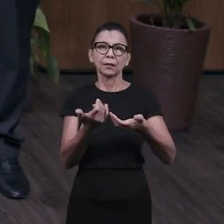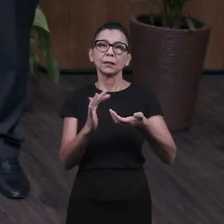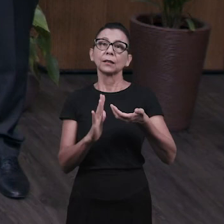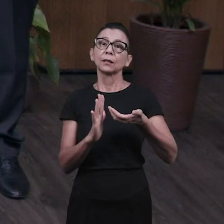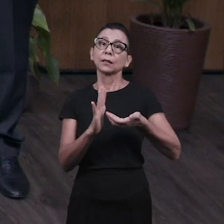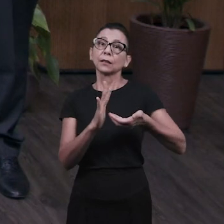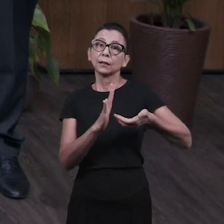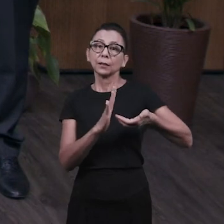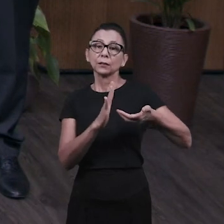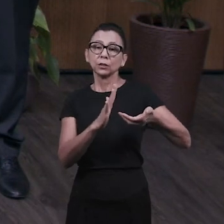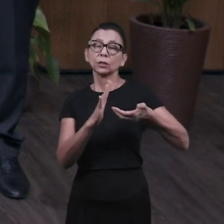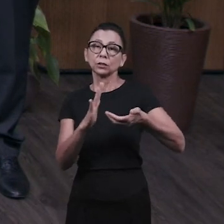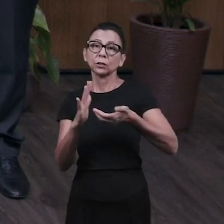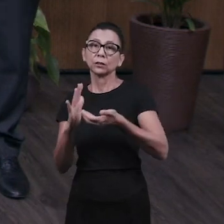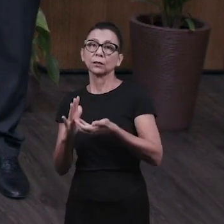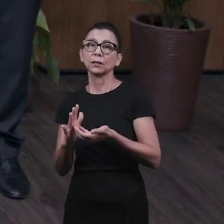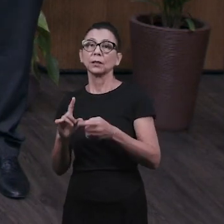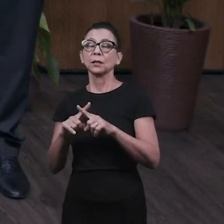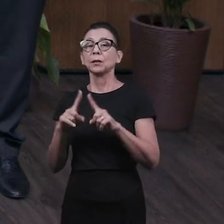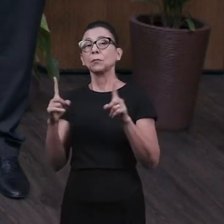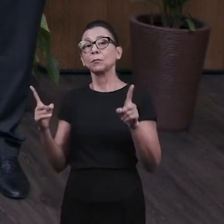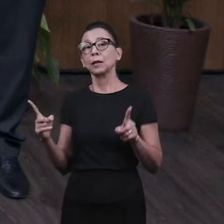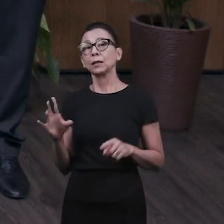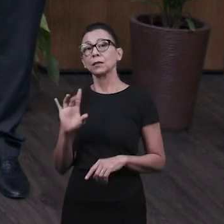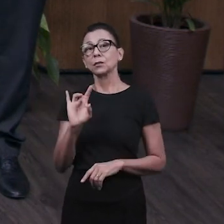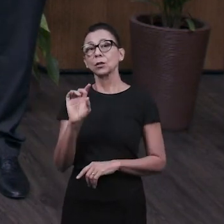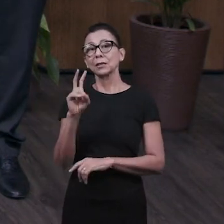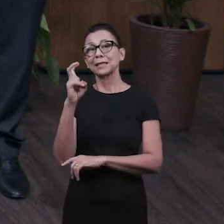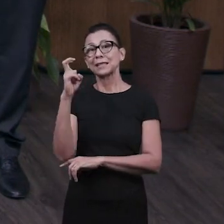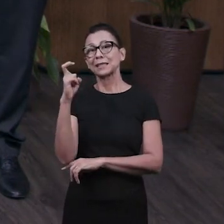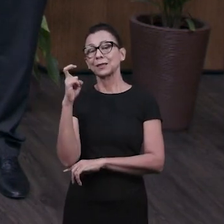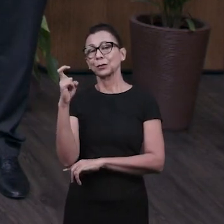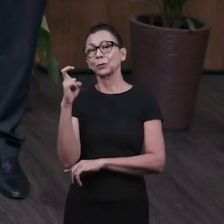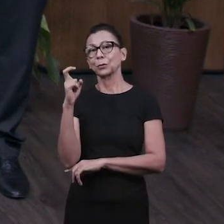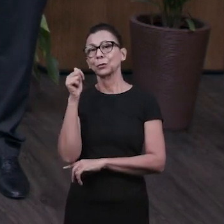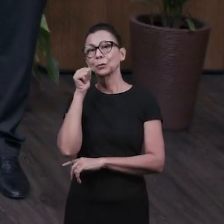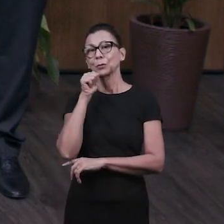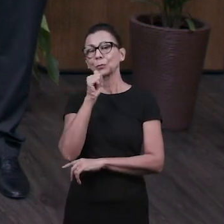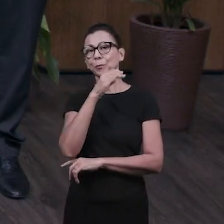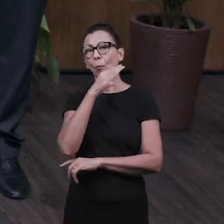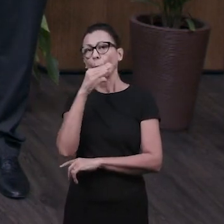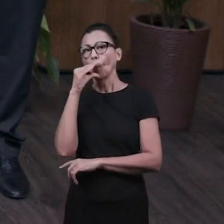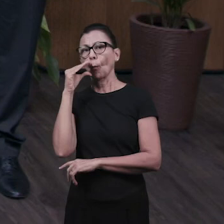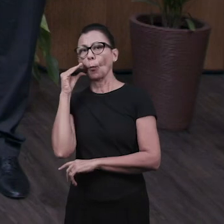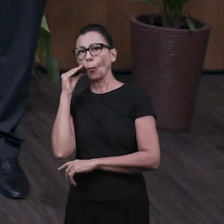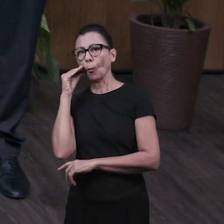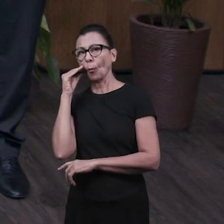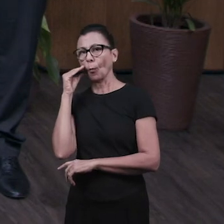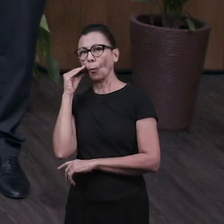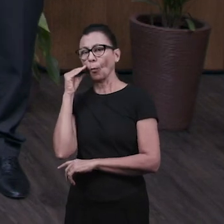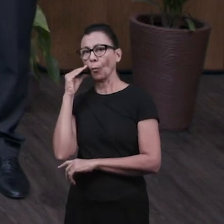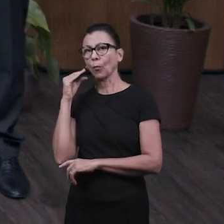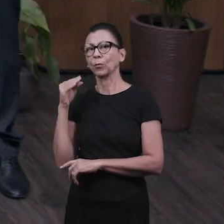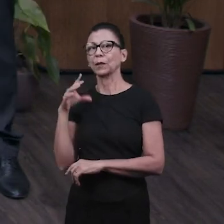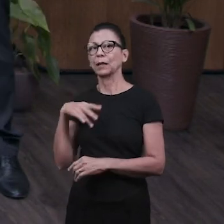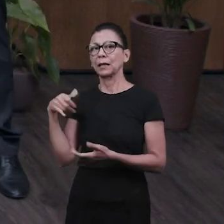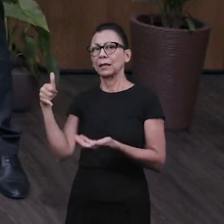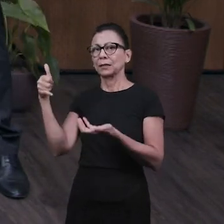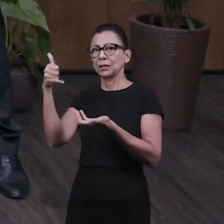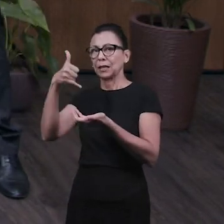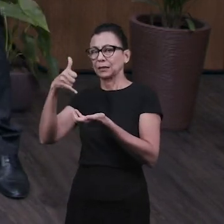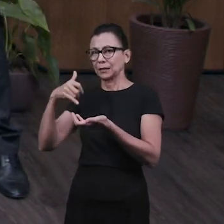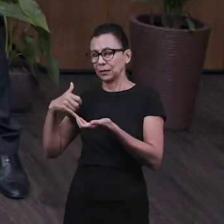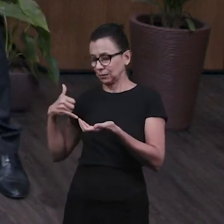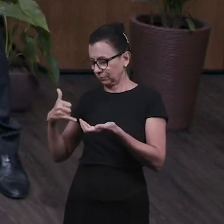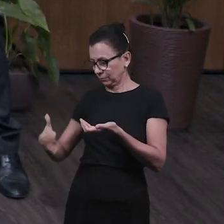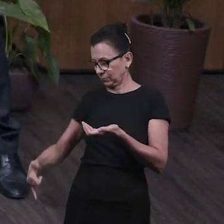seulement 5 vierges, les prudentes, avaient de l'huile de réserve. Et comme